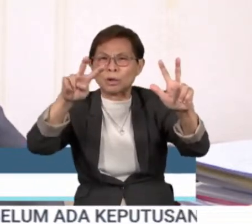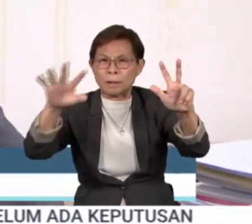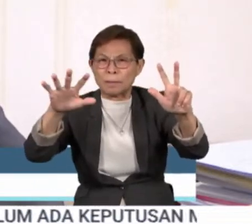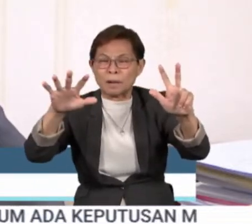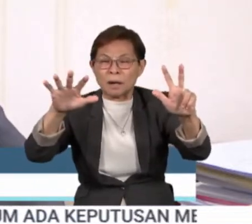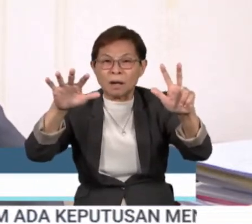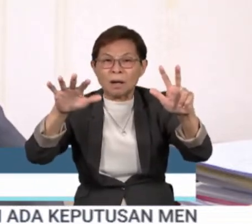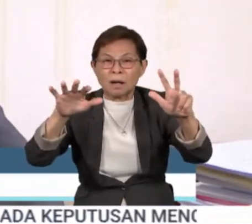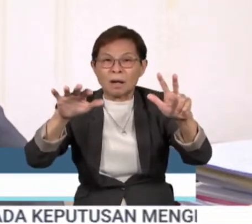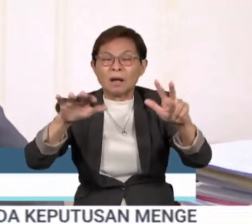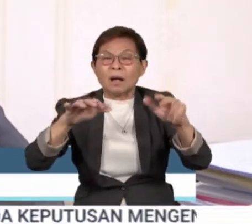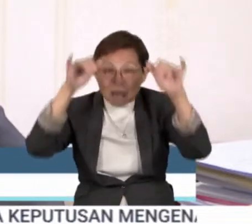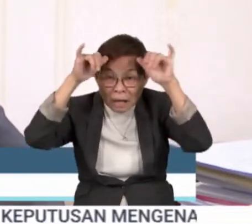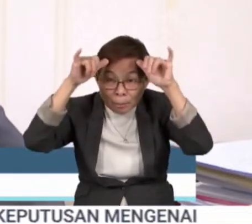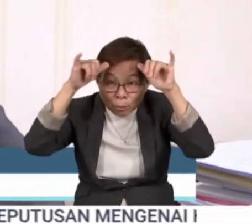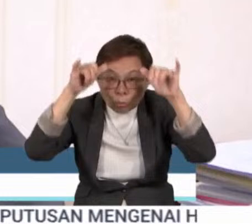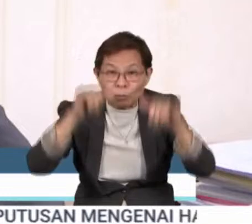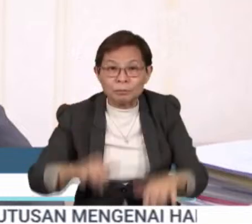3,825 ekor lembu.